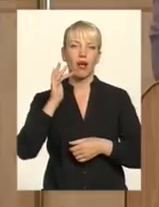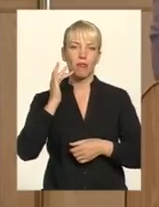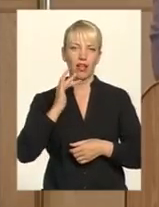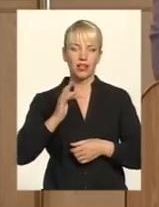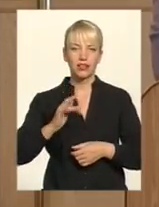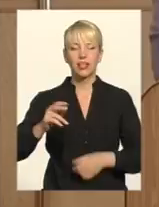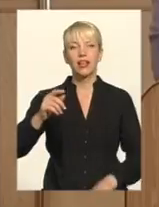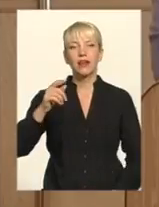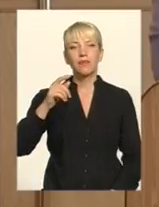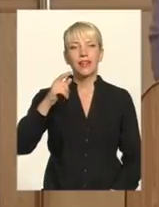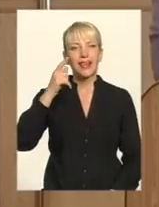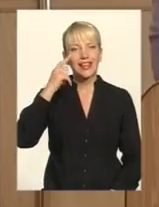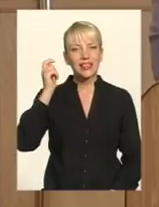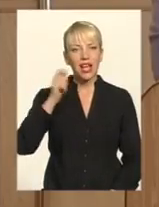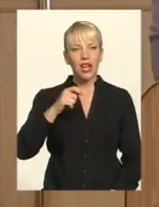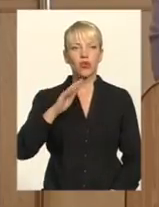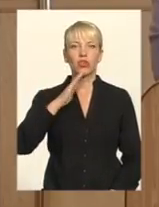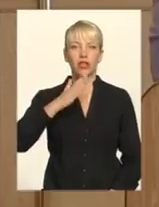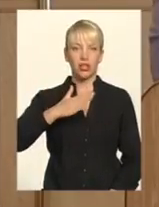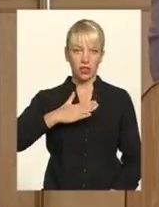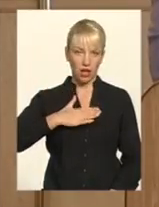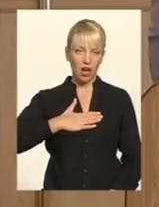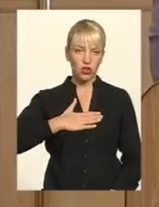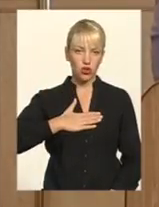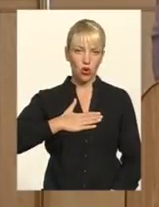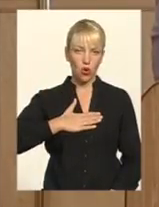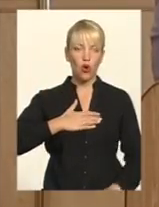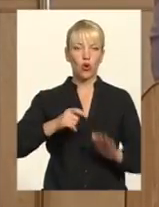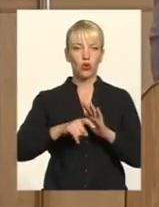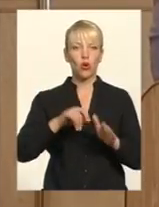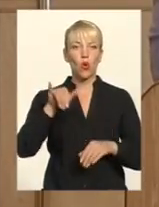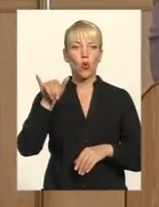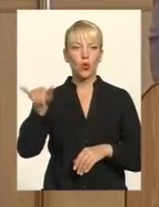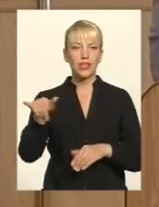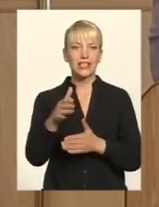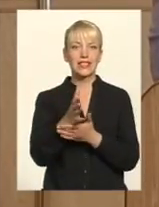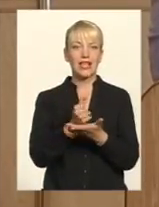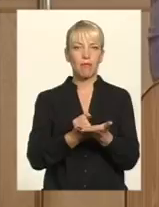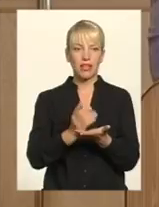Китаю і нашого Майдан-Вільського родовища. У них сьогодні запасів є